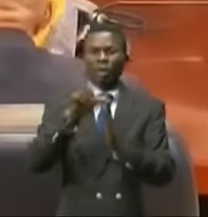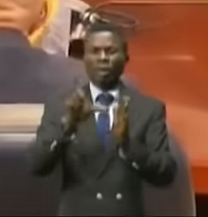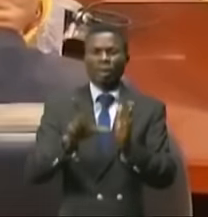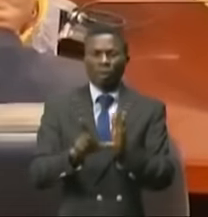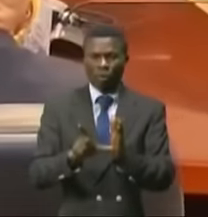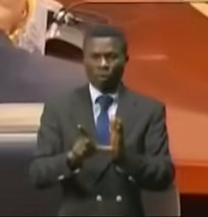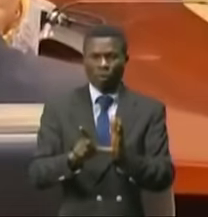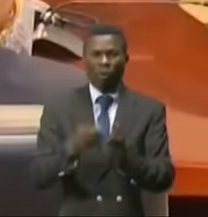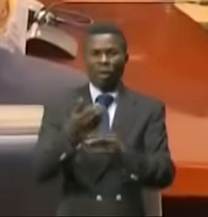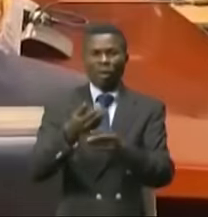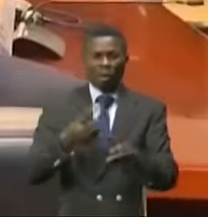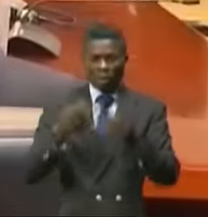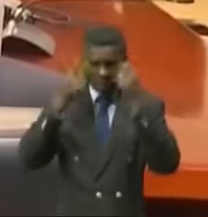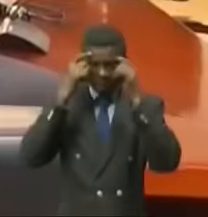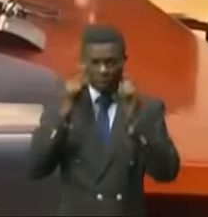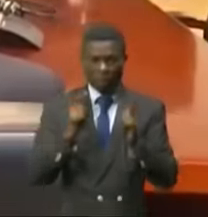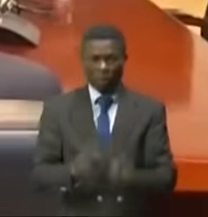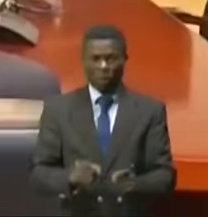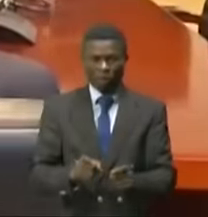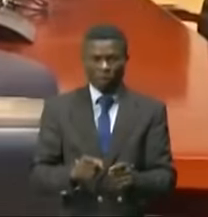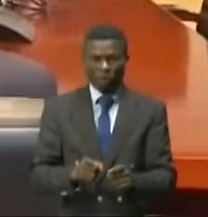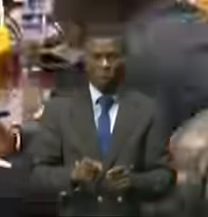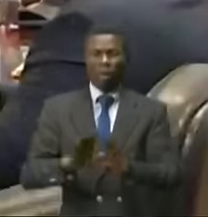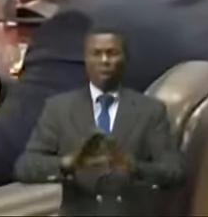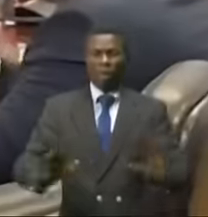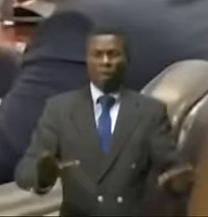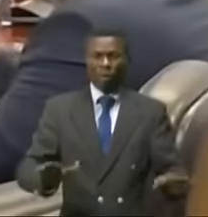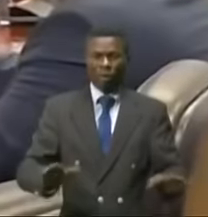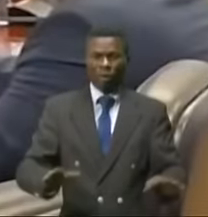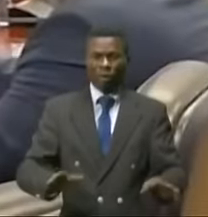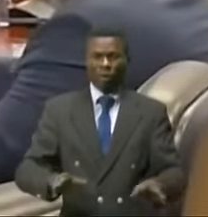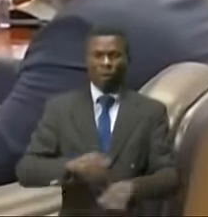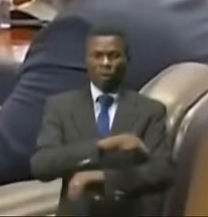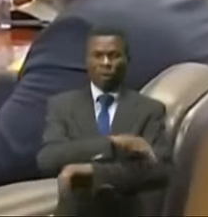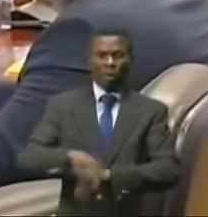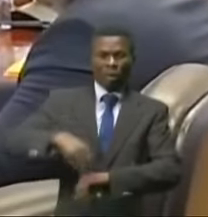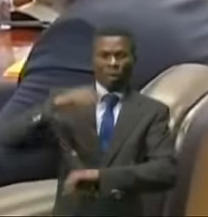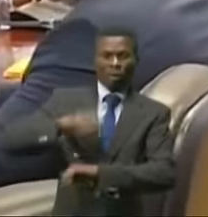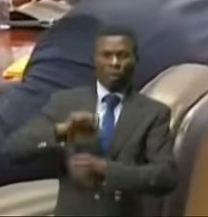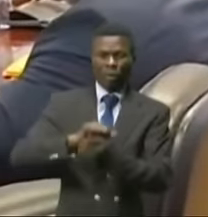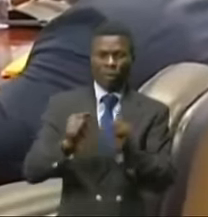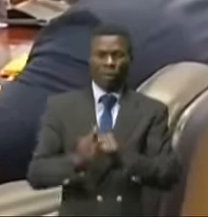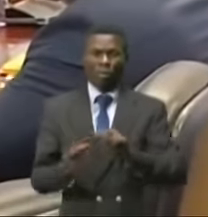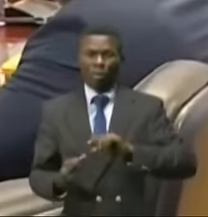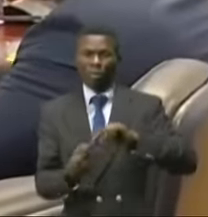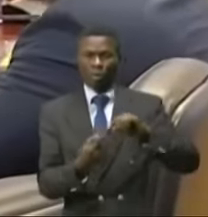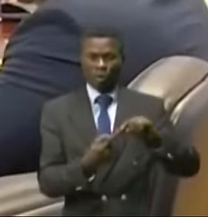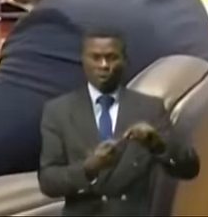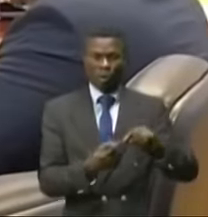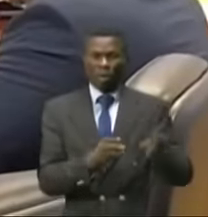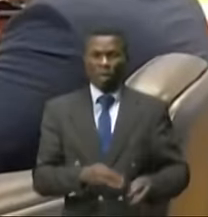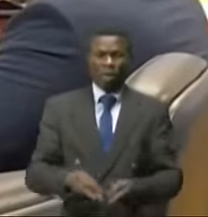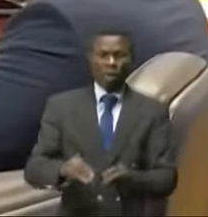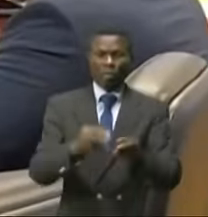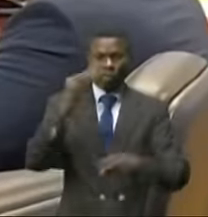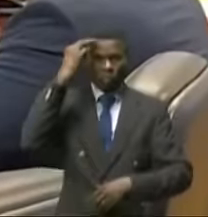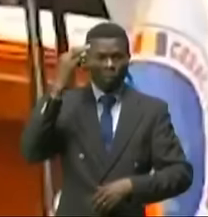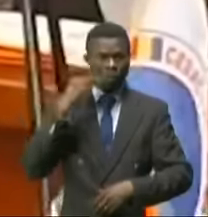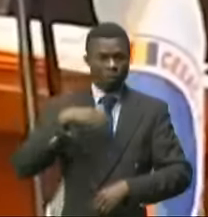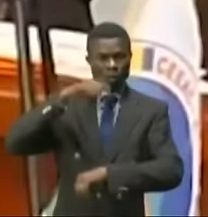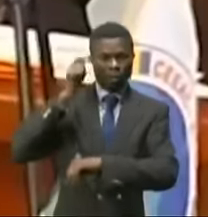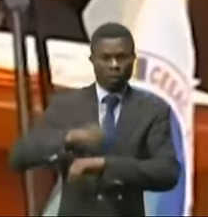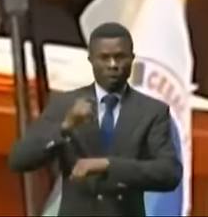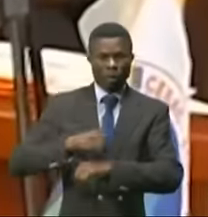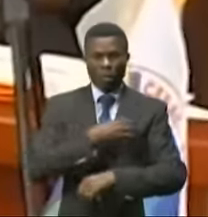différends avant de déterminer les compétences de la juridiction en matière spéciale. Par le canal de la ministre de la